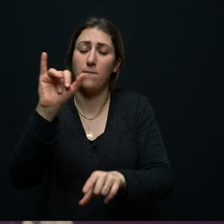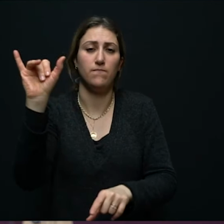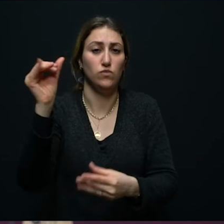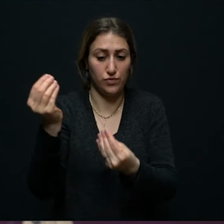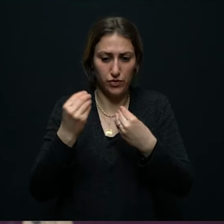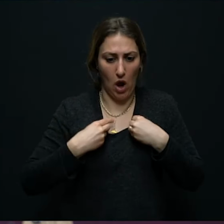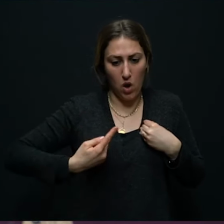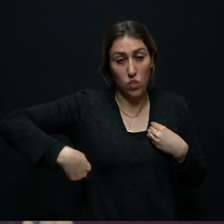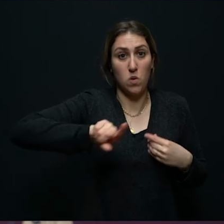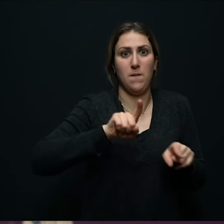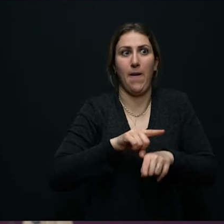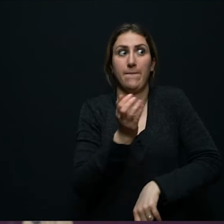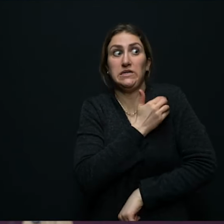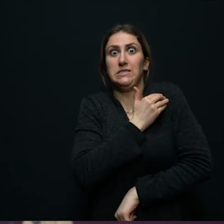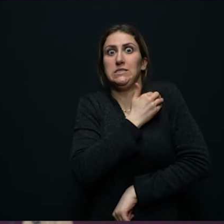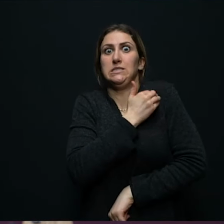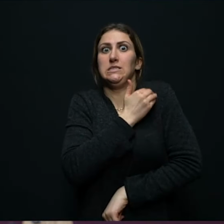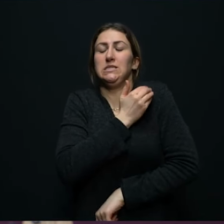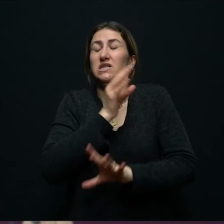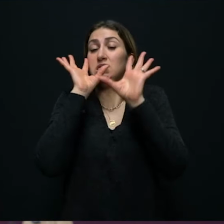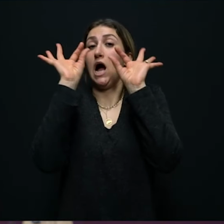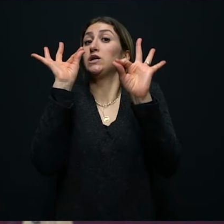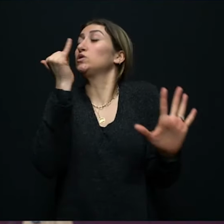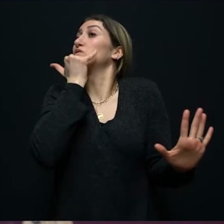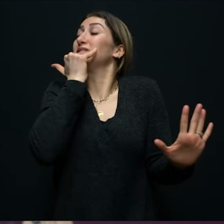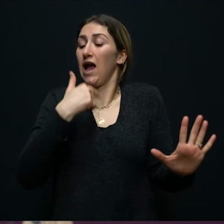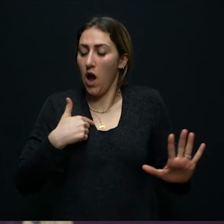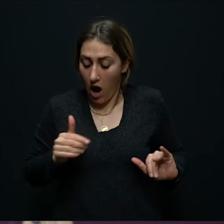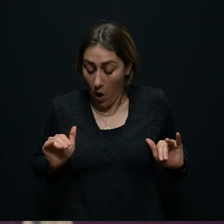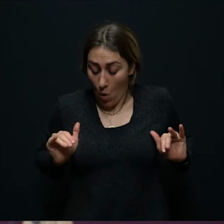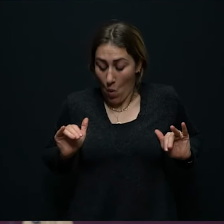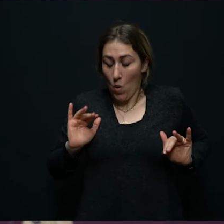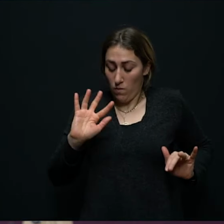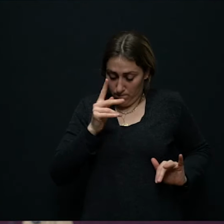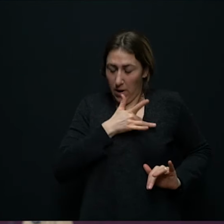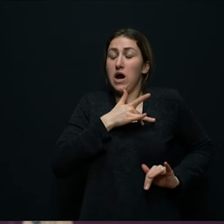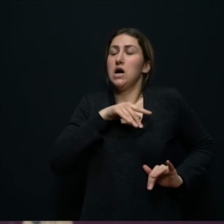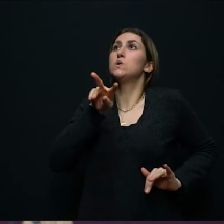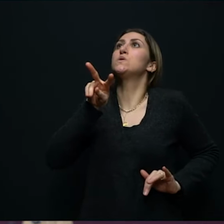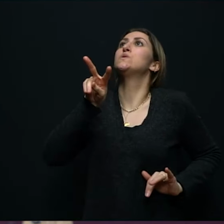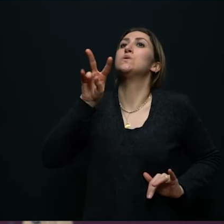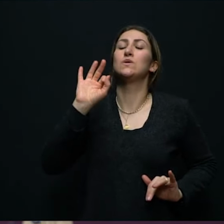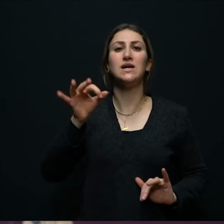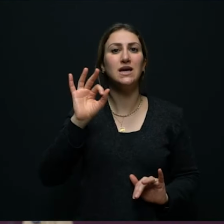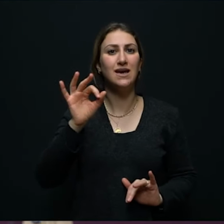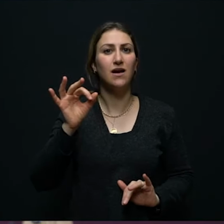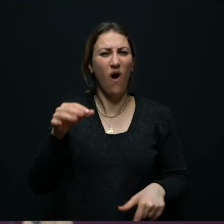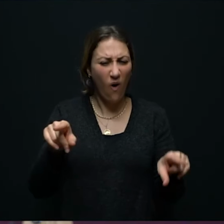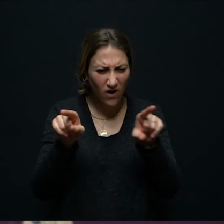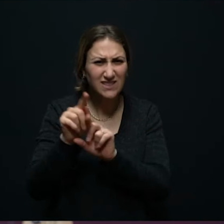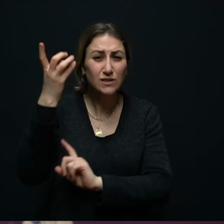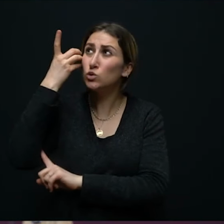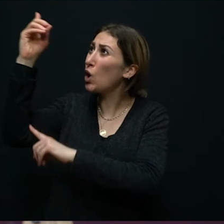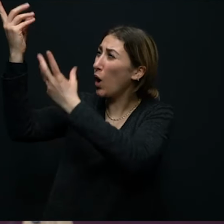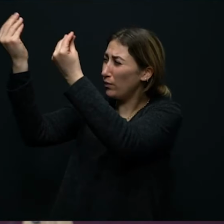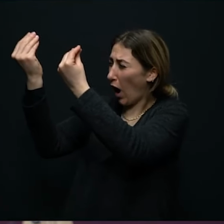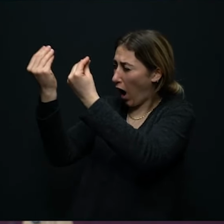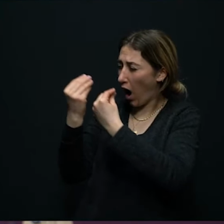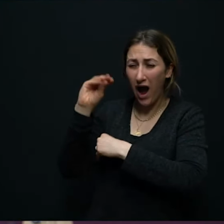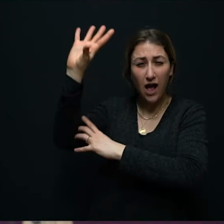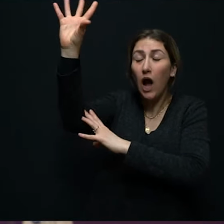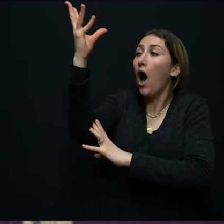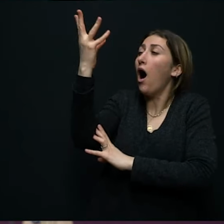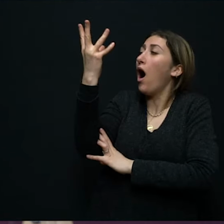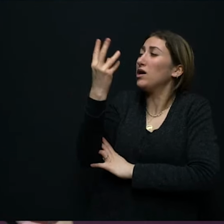sa parole qui nous purifie dieu nous donne aussi sa grâce sa grâce qui se renouvelle chaque jour une